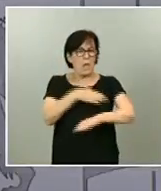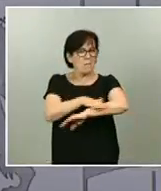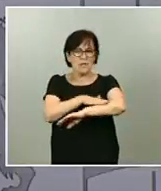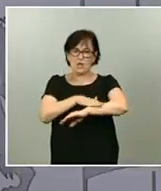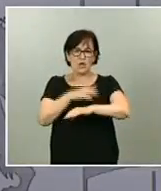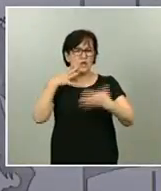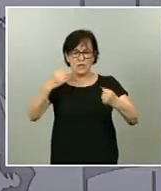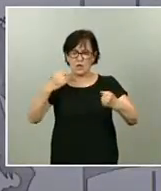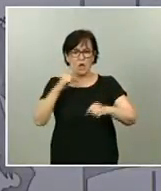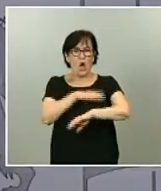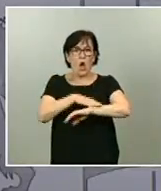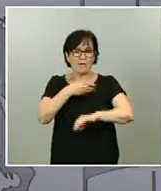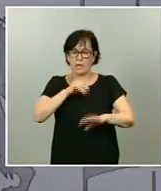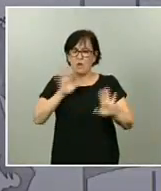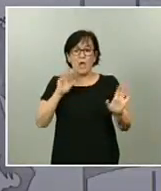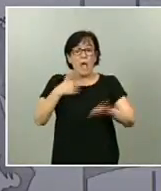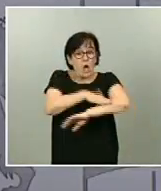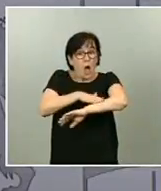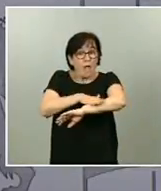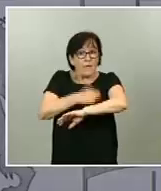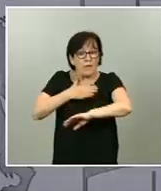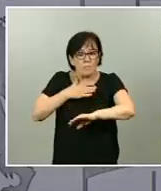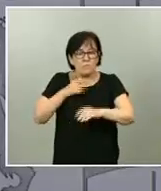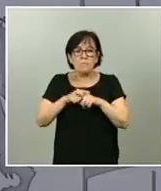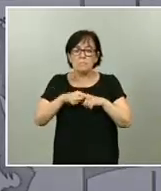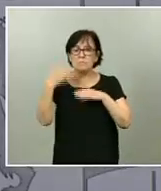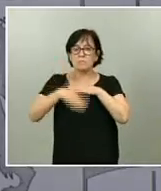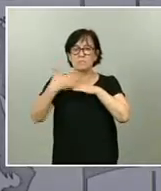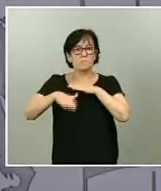'Espanya només es va encarregar de restringir la mobilitat.